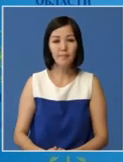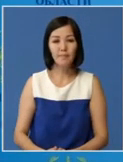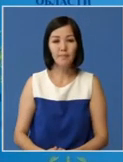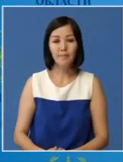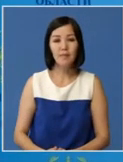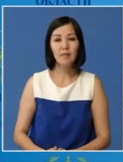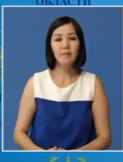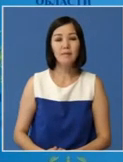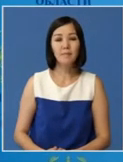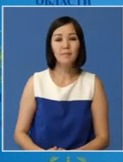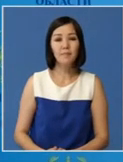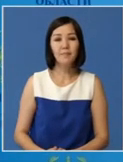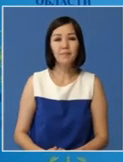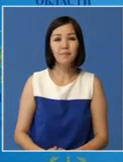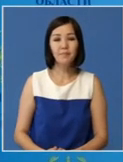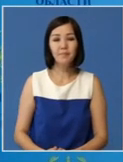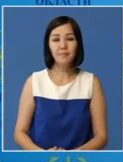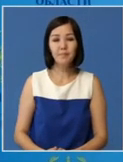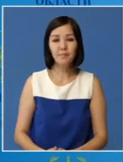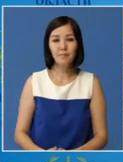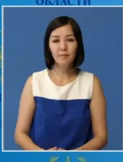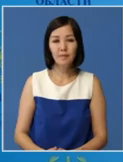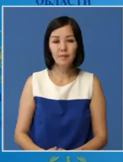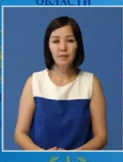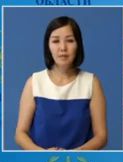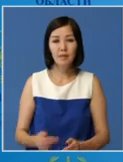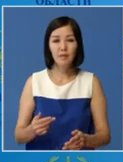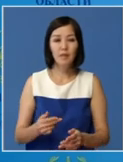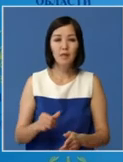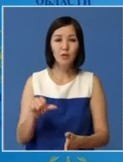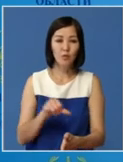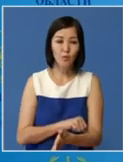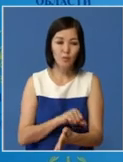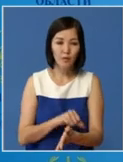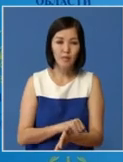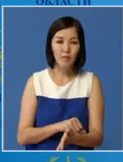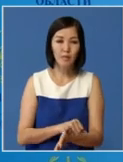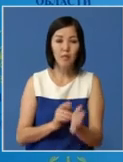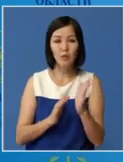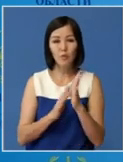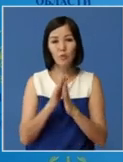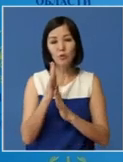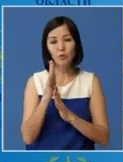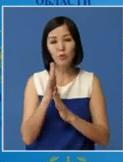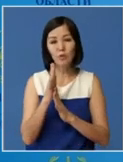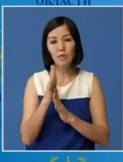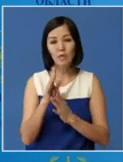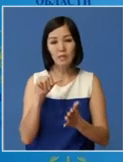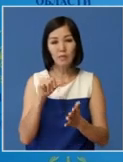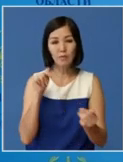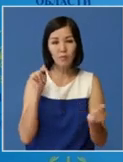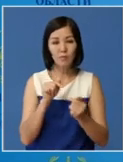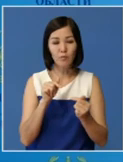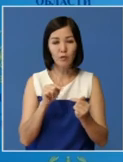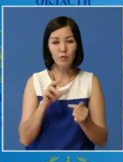В рамках проводимого на территории области республиканского оператива. Допинг айлығы аясында облысымыздың есірткі қылмысына қарсы бөлім қызметкерлері